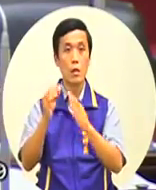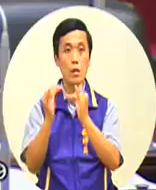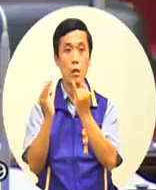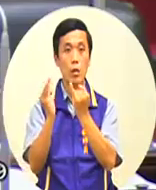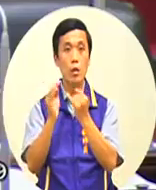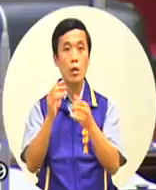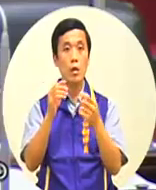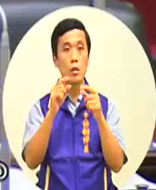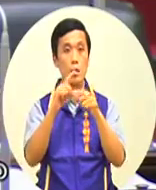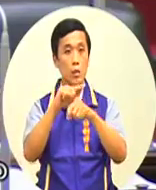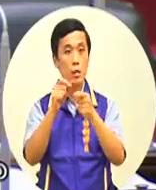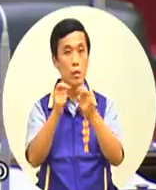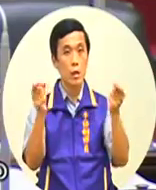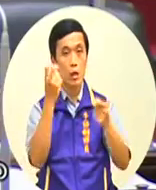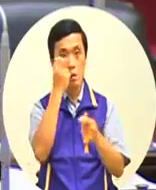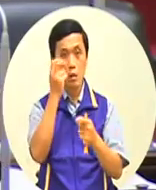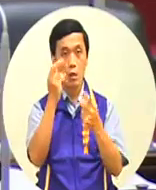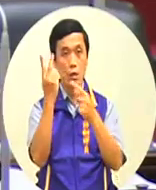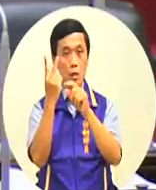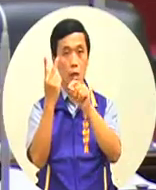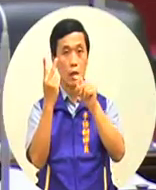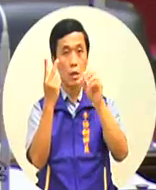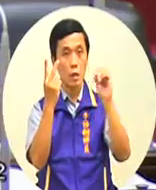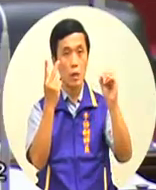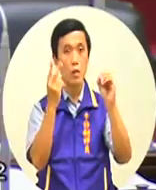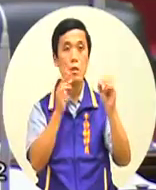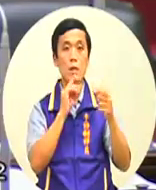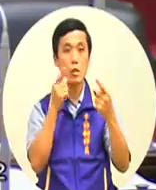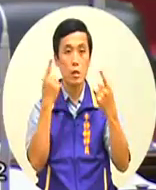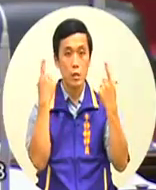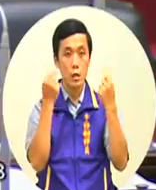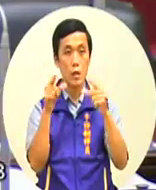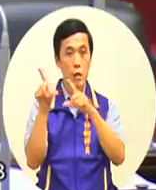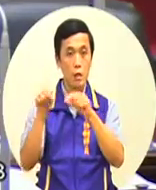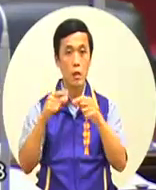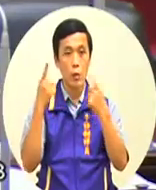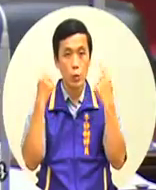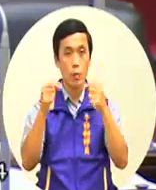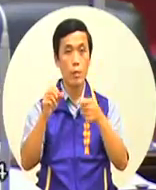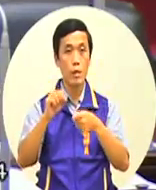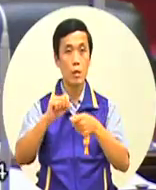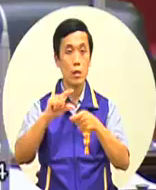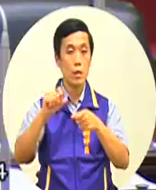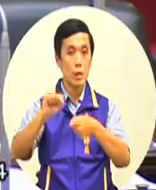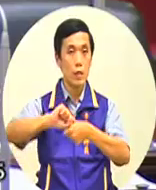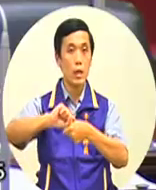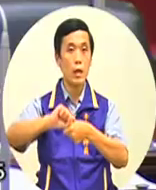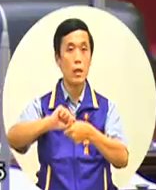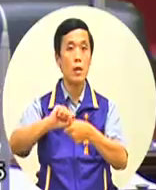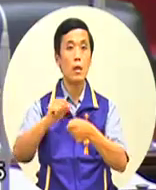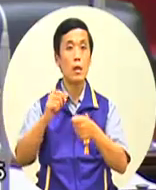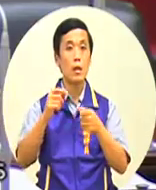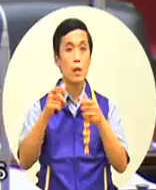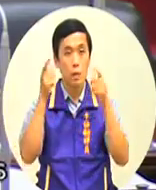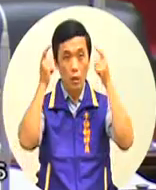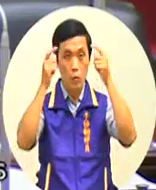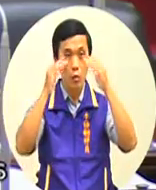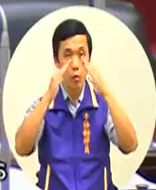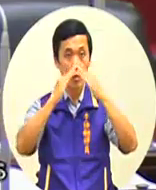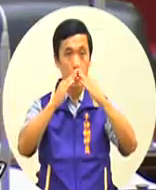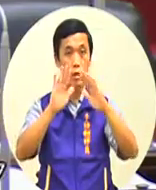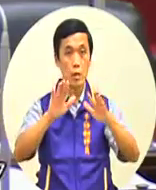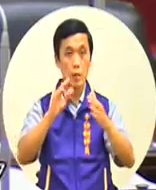是把长照 1.0 扩大适用这范围。如果扩大适用以后，高雄市以目前您出